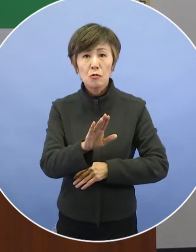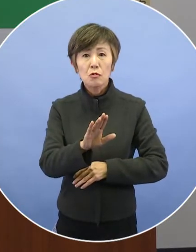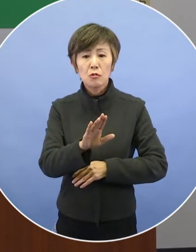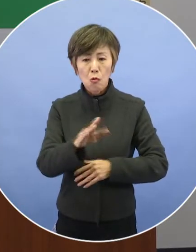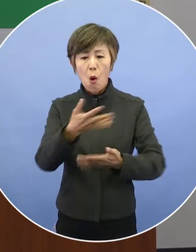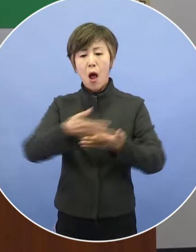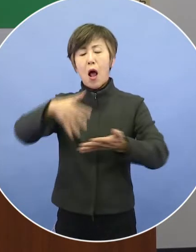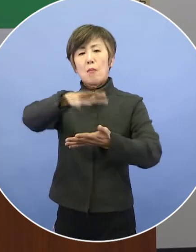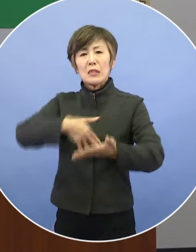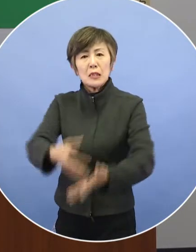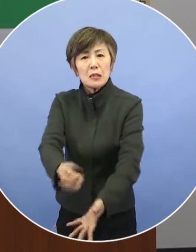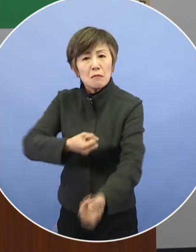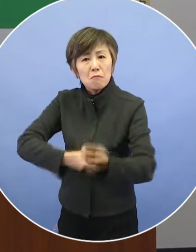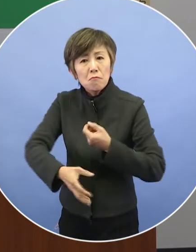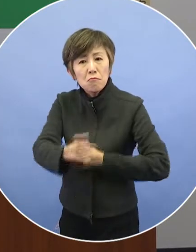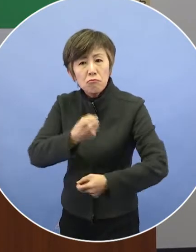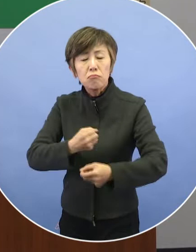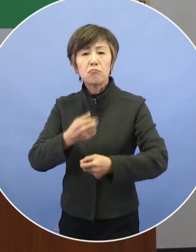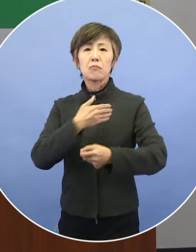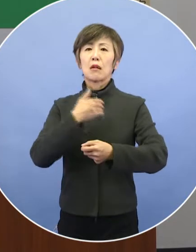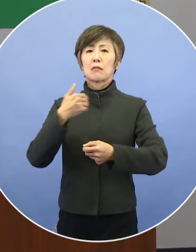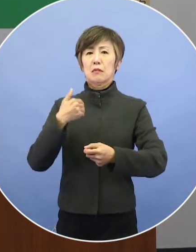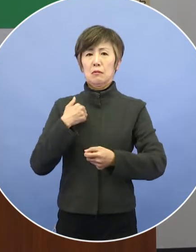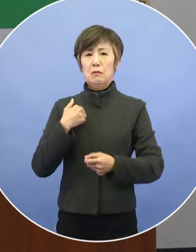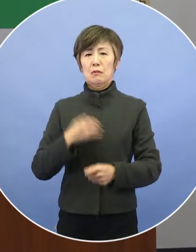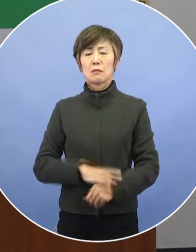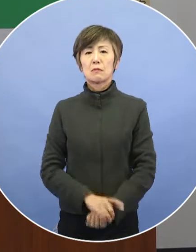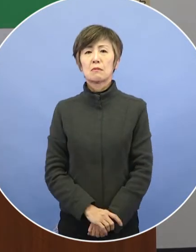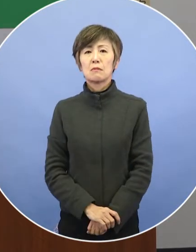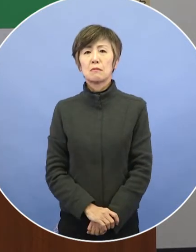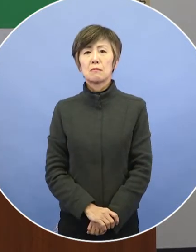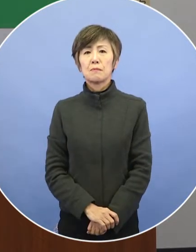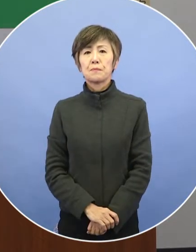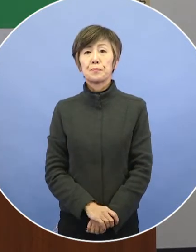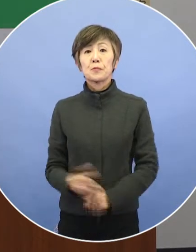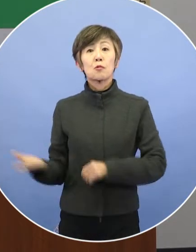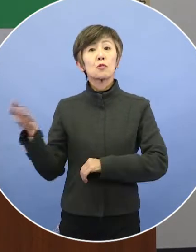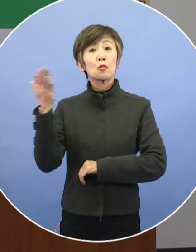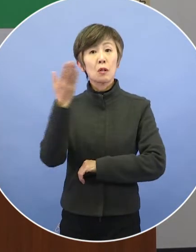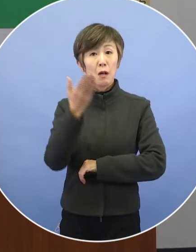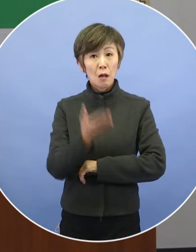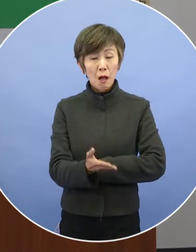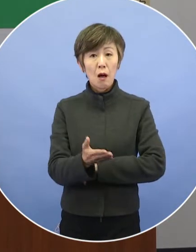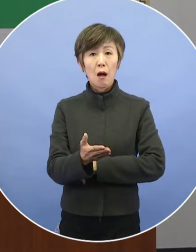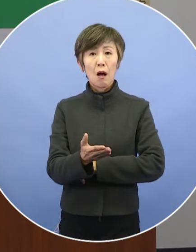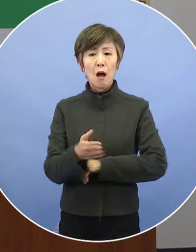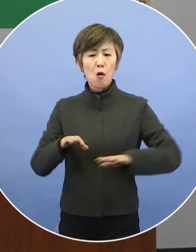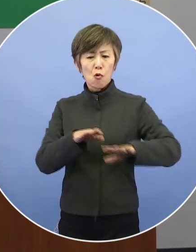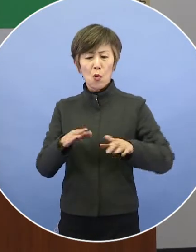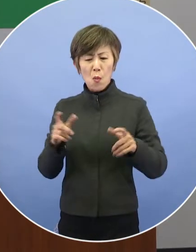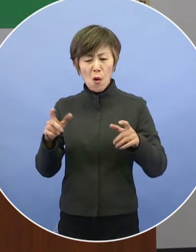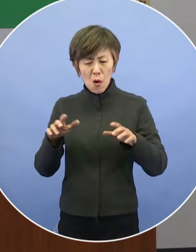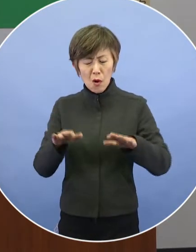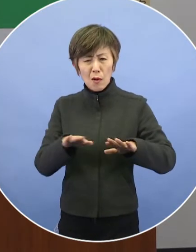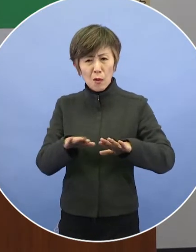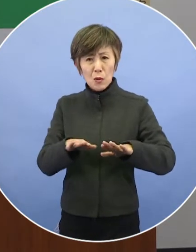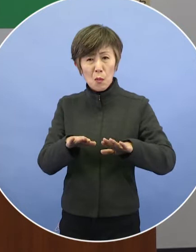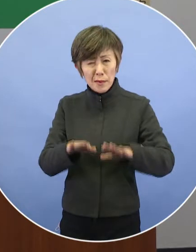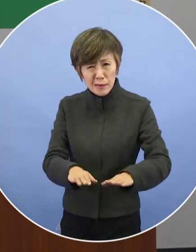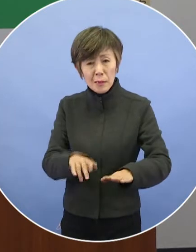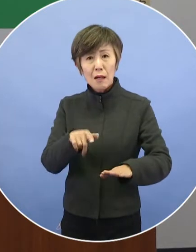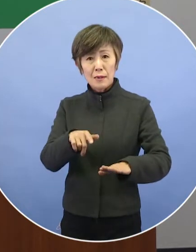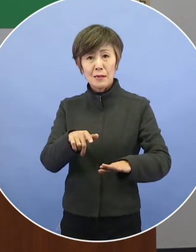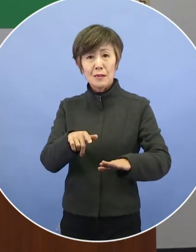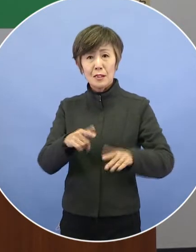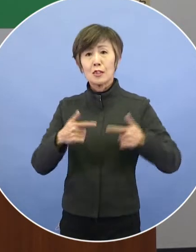のでそういったこともできるようにしていこうということでございますそれから小さなお子さんがですねこう